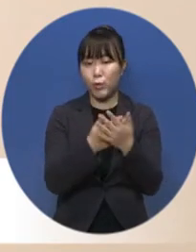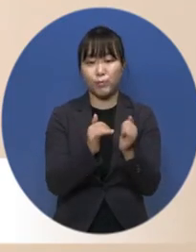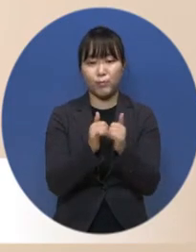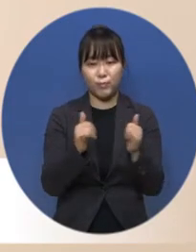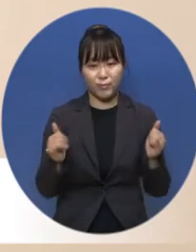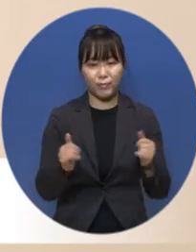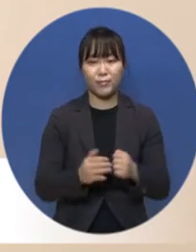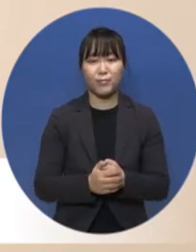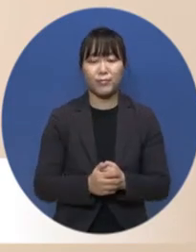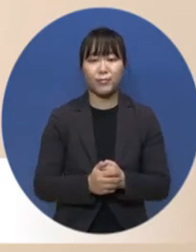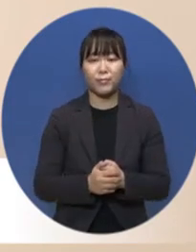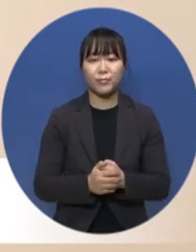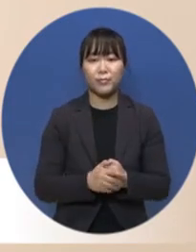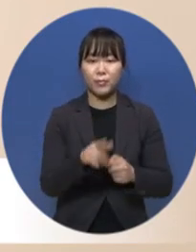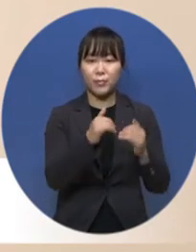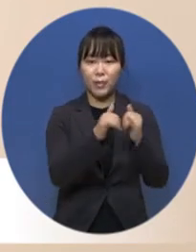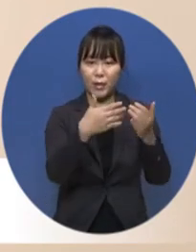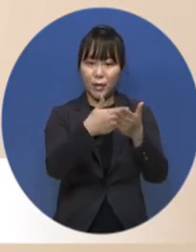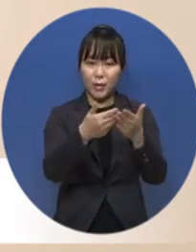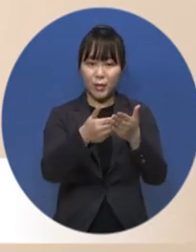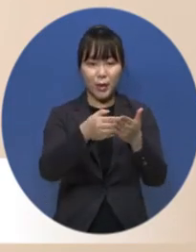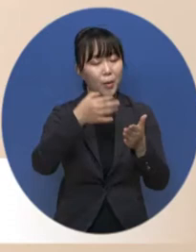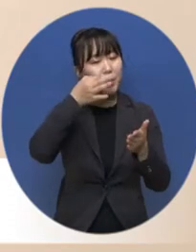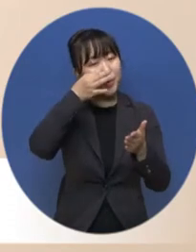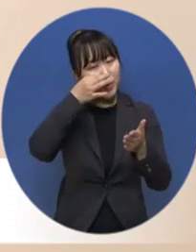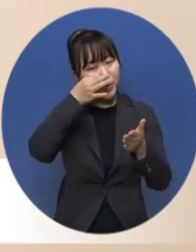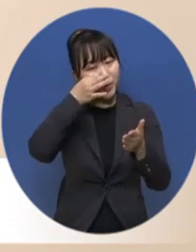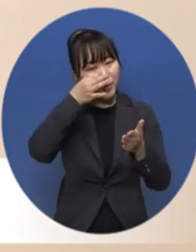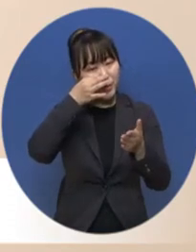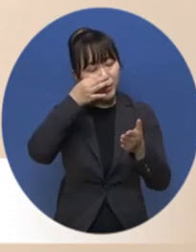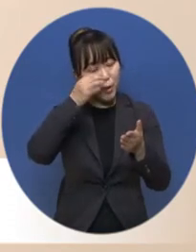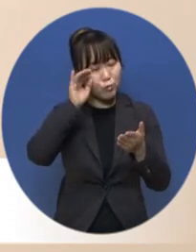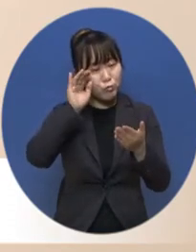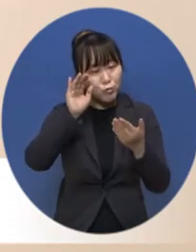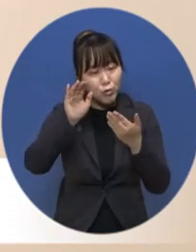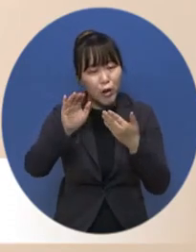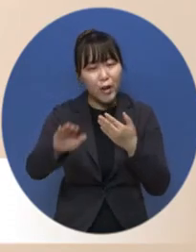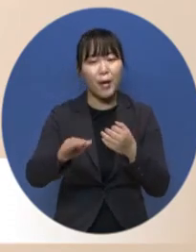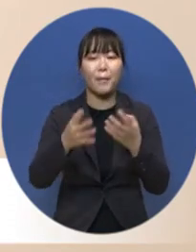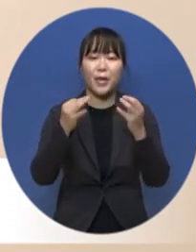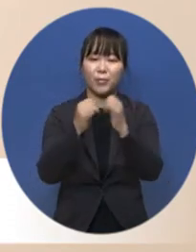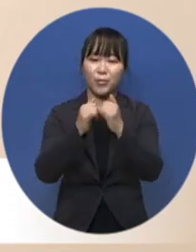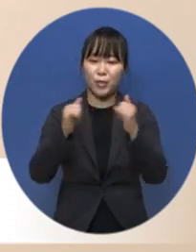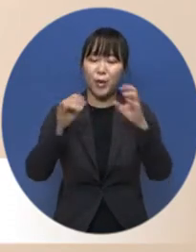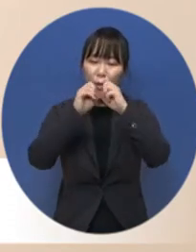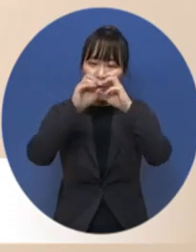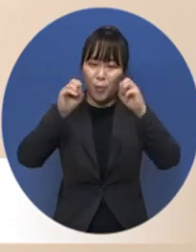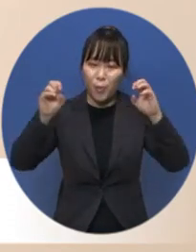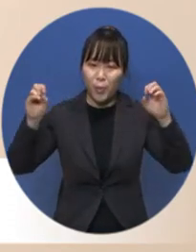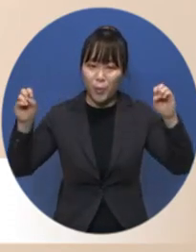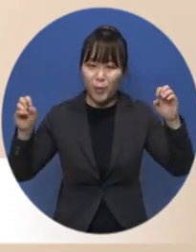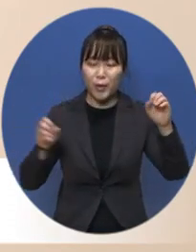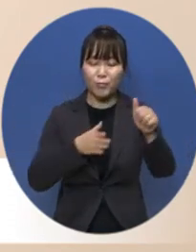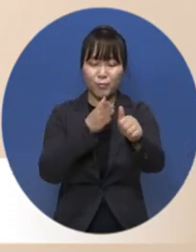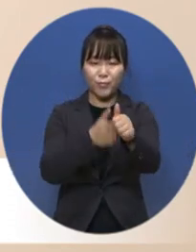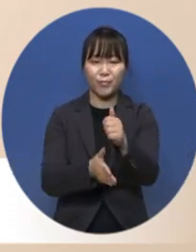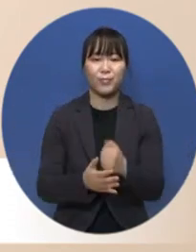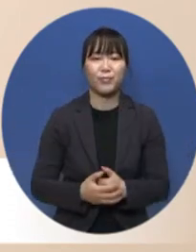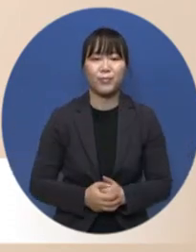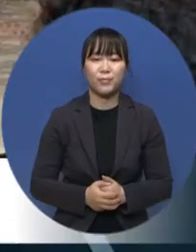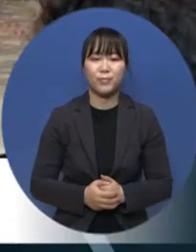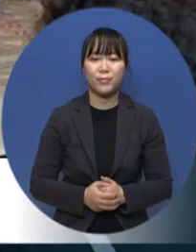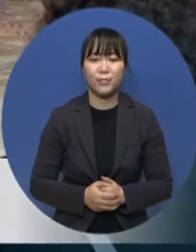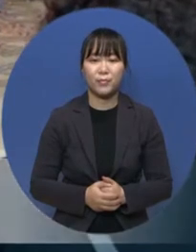분들이고 이분들의 작품을 눈여겨 보셨다가 많은 분들에게 홍보해 주시면